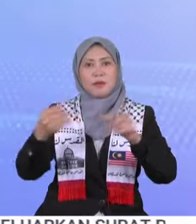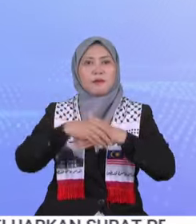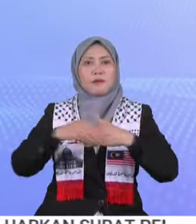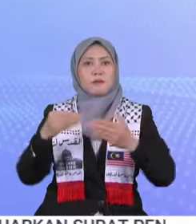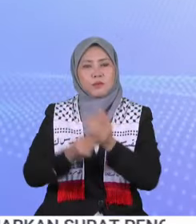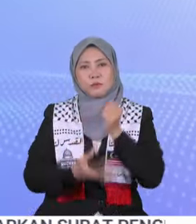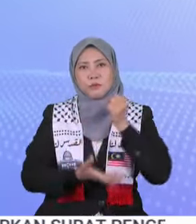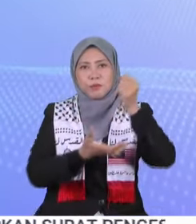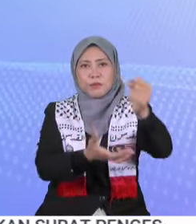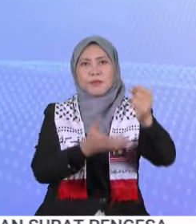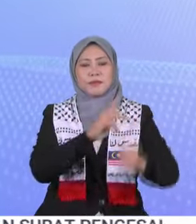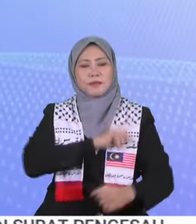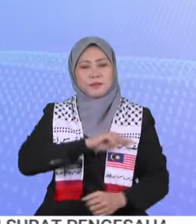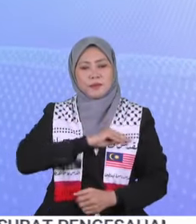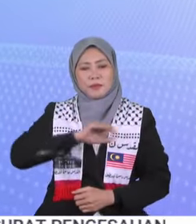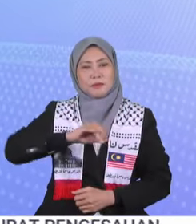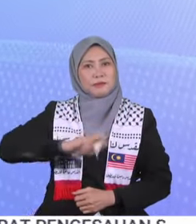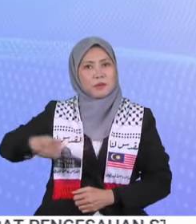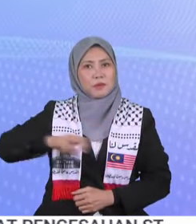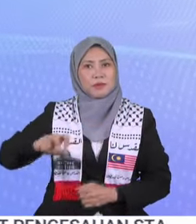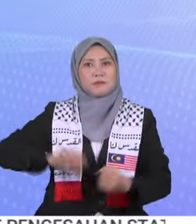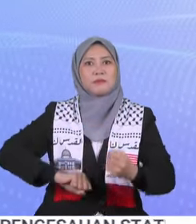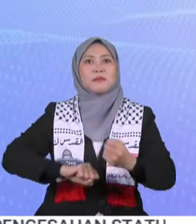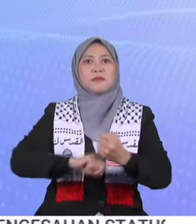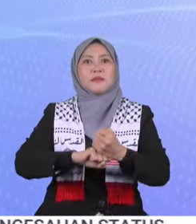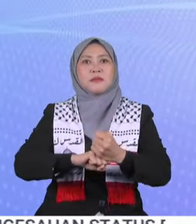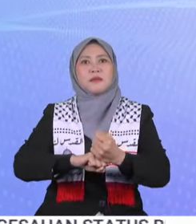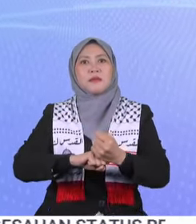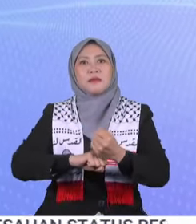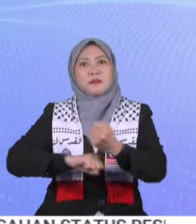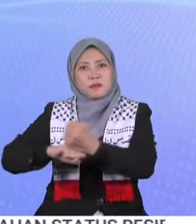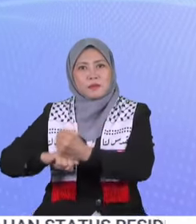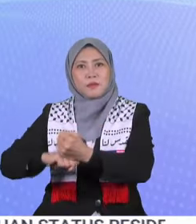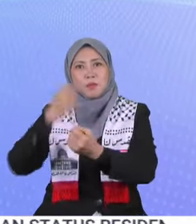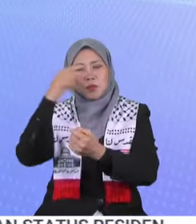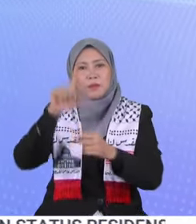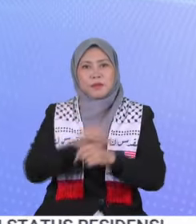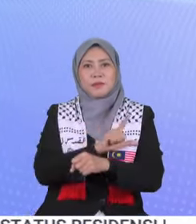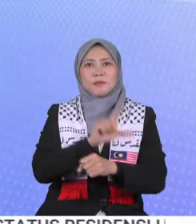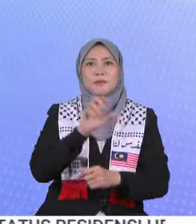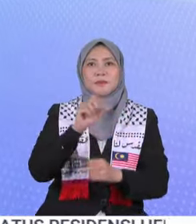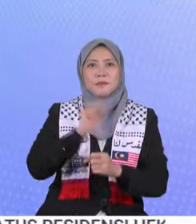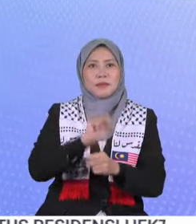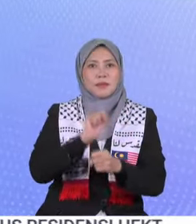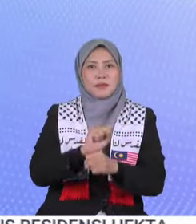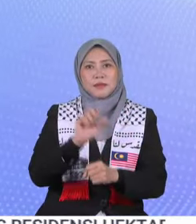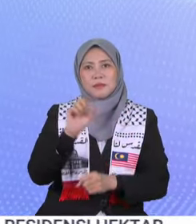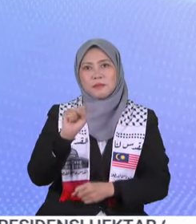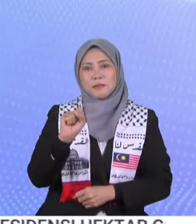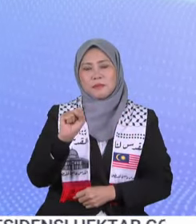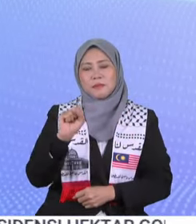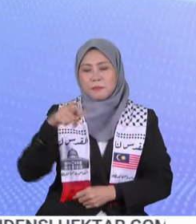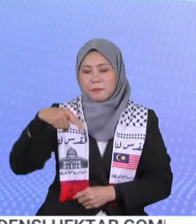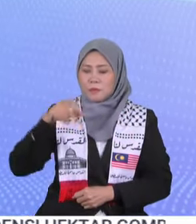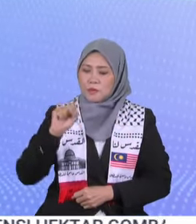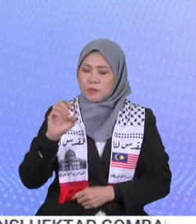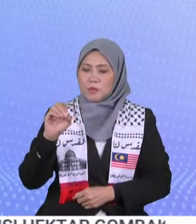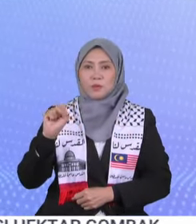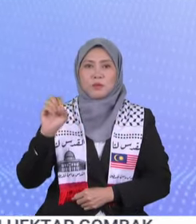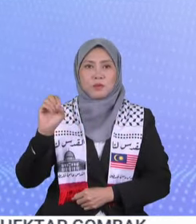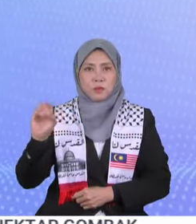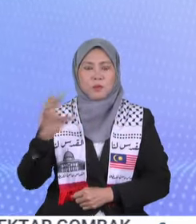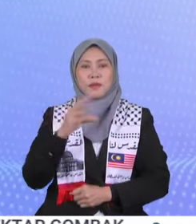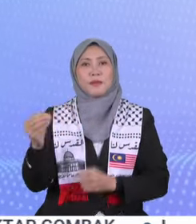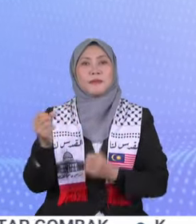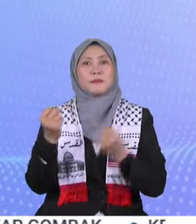RM1.165 juta diperuntuk Kementerian Pengangkutan sebagai tajaan melengkapkan caruman skim keselamatan sosial pekerjaan sendiri kepada seramai 50,000